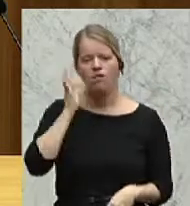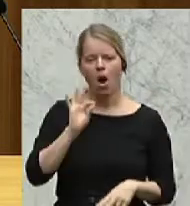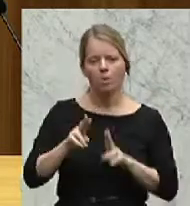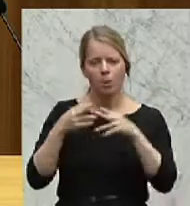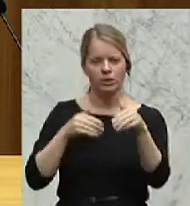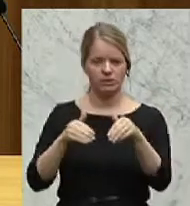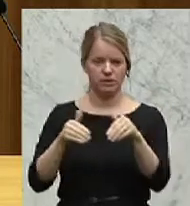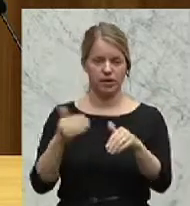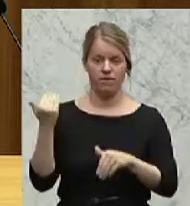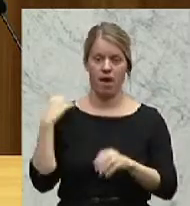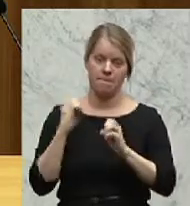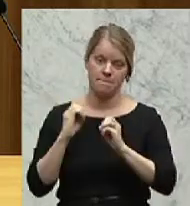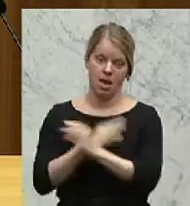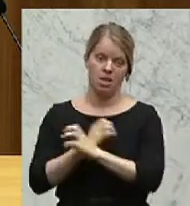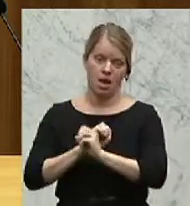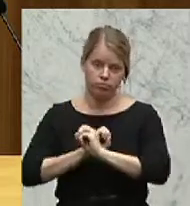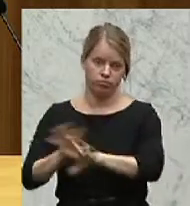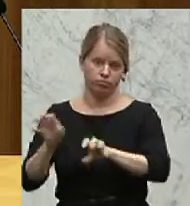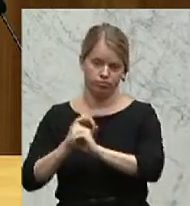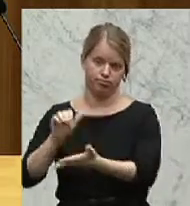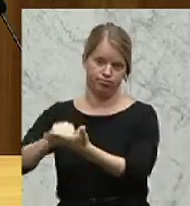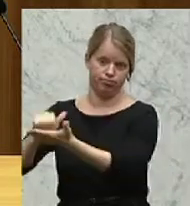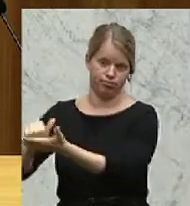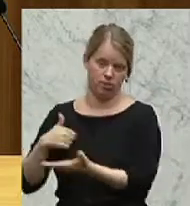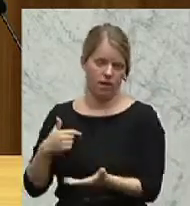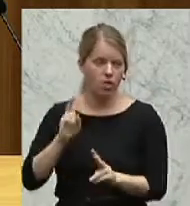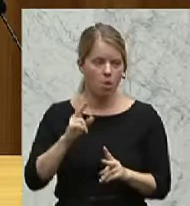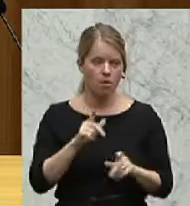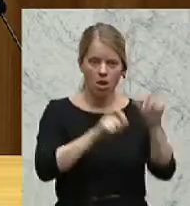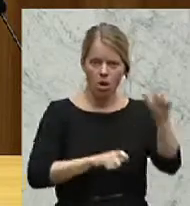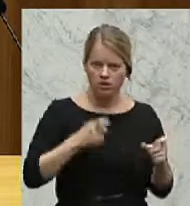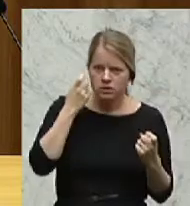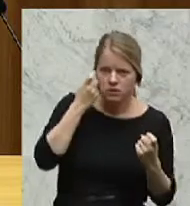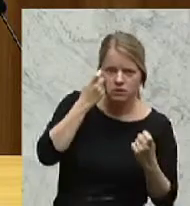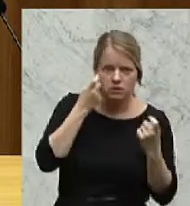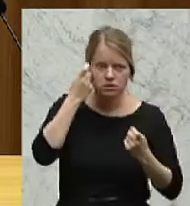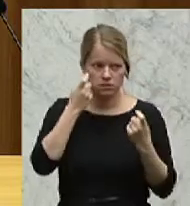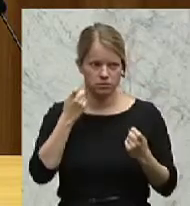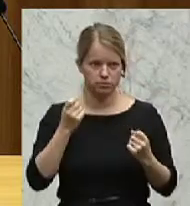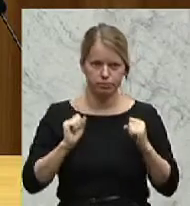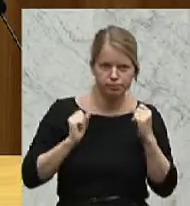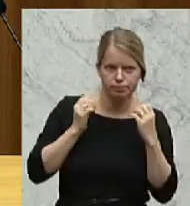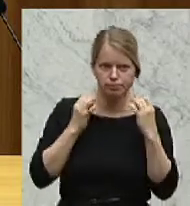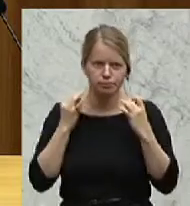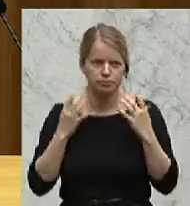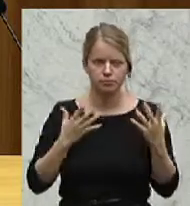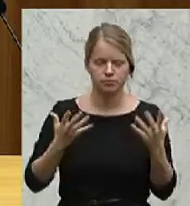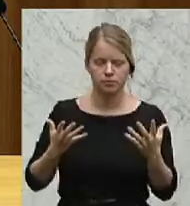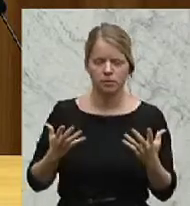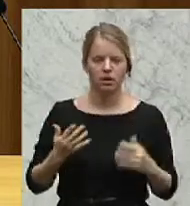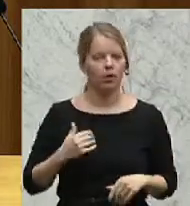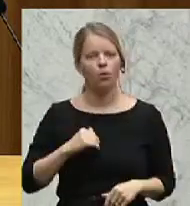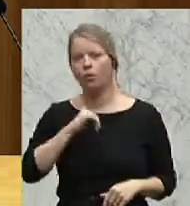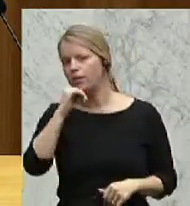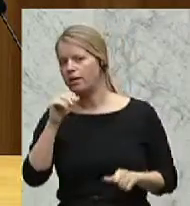Medien sehr präsent, weil es auch ein Thema ist, das die Menschen bewegt. Nämlich weit mehr bewegt als die Frage, welchen Nutzen die